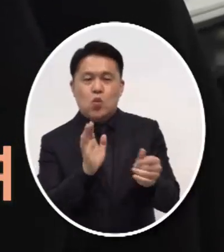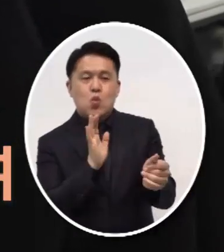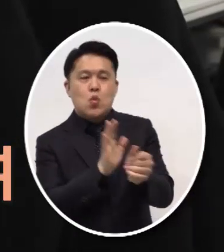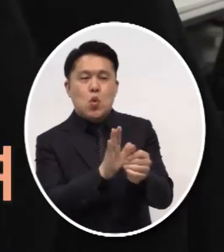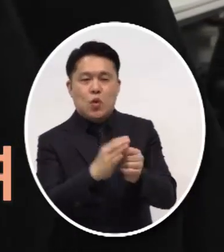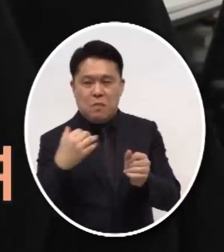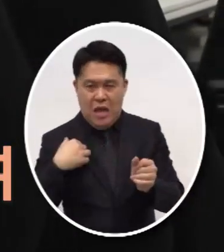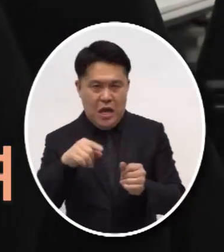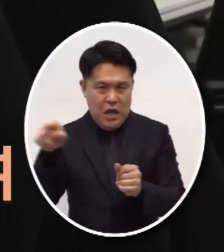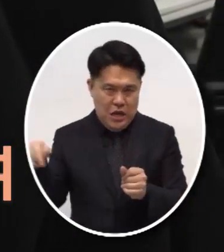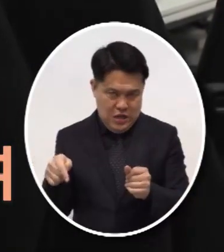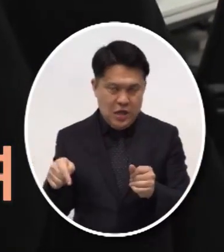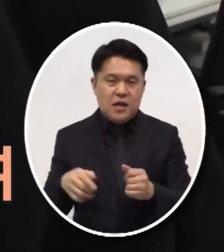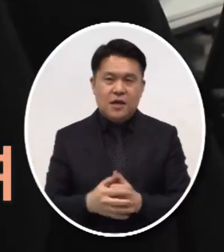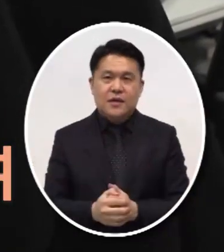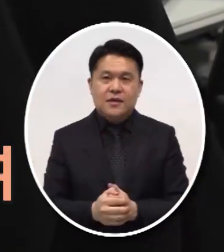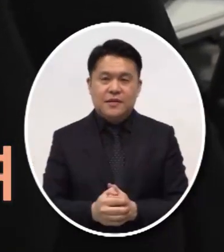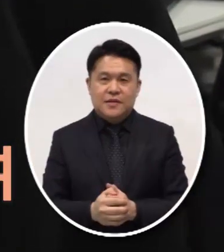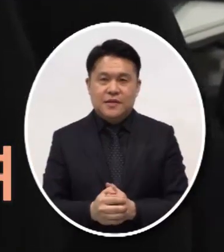지원자 역할을 하고 있기 때문입니다.